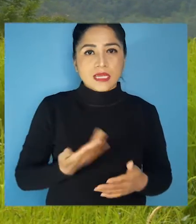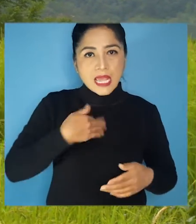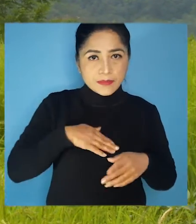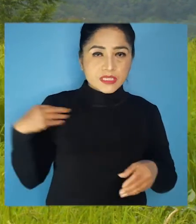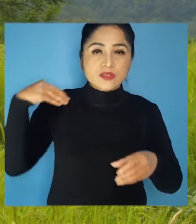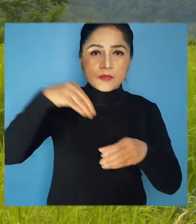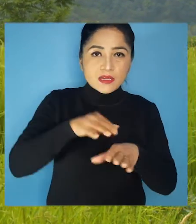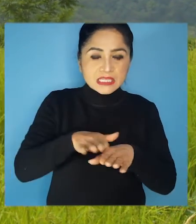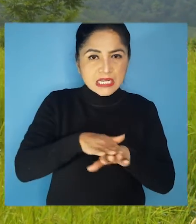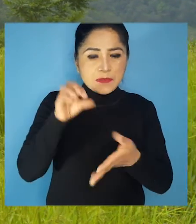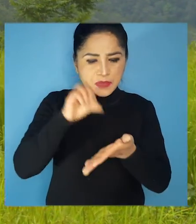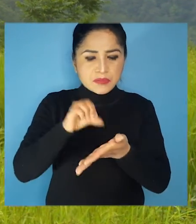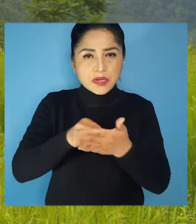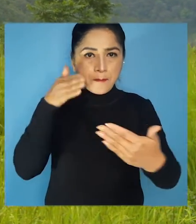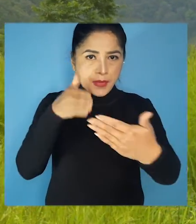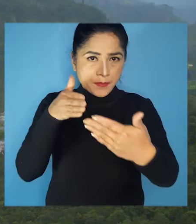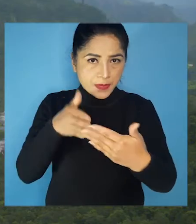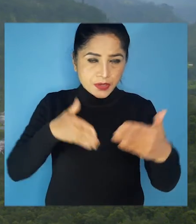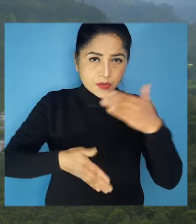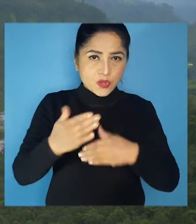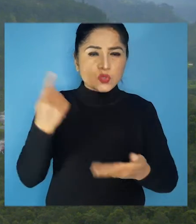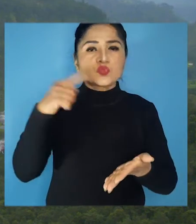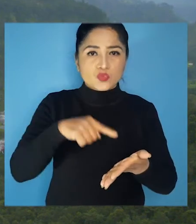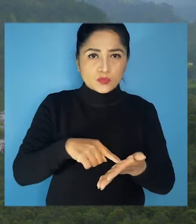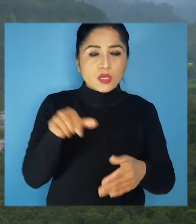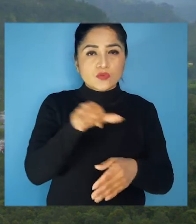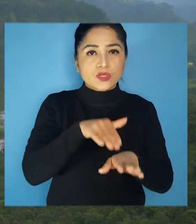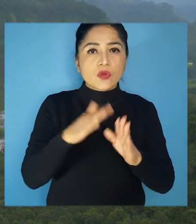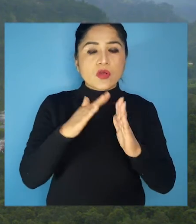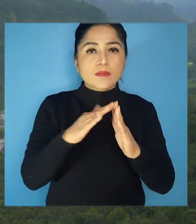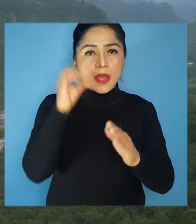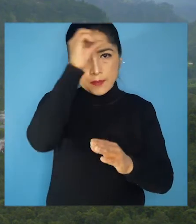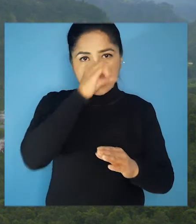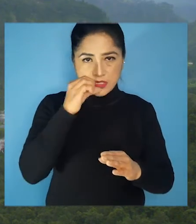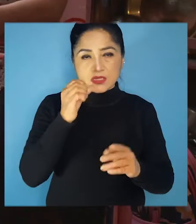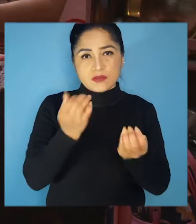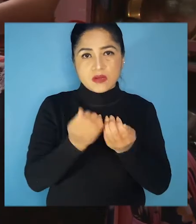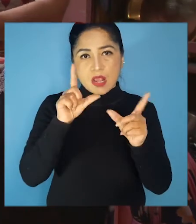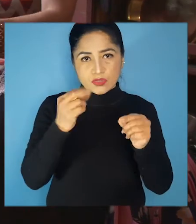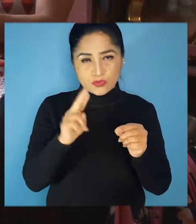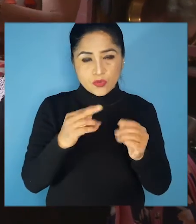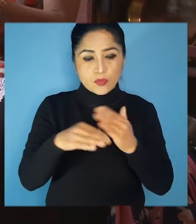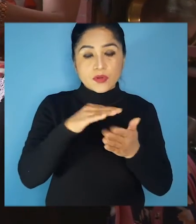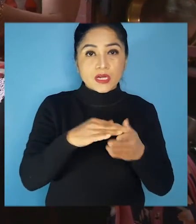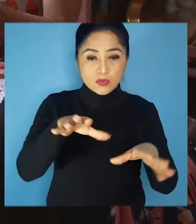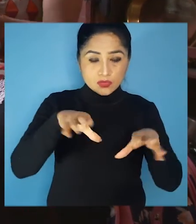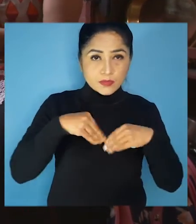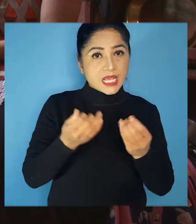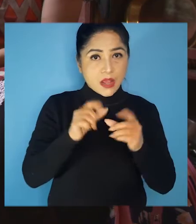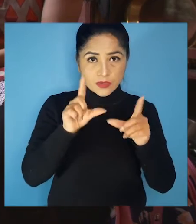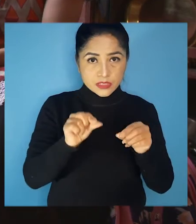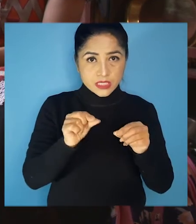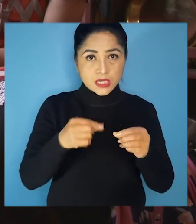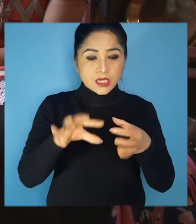हामी सहभागीहरूलाई धेरै चोटी भेट्न जानु पर्यो सुरुमा त उनीहरूको घरमा परिचय बढाउनु पर्यो परिवारको सहमति लिनु